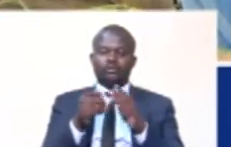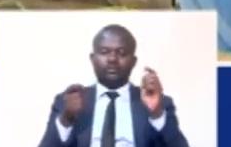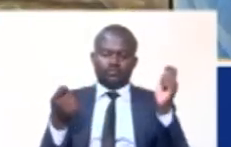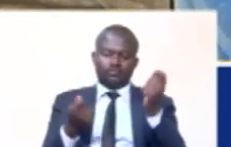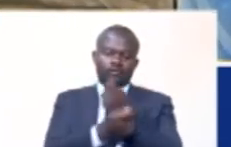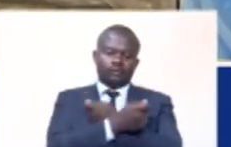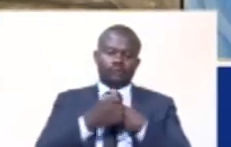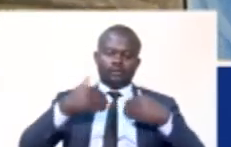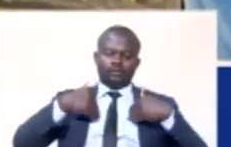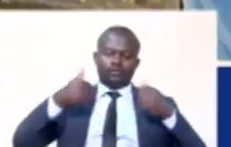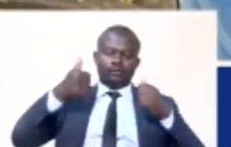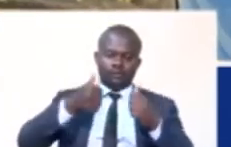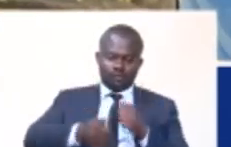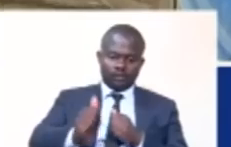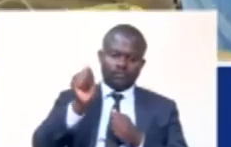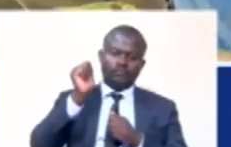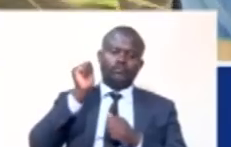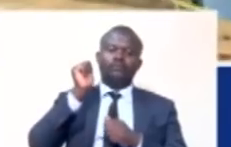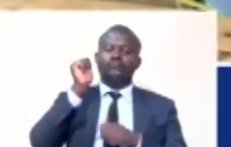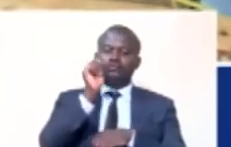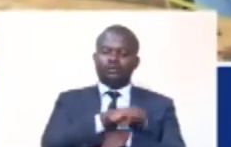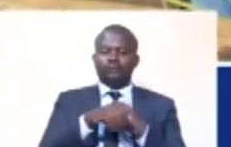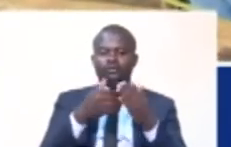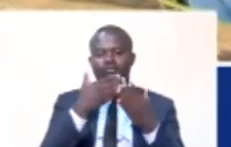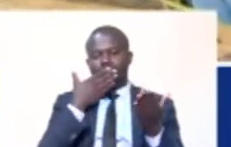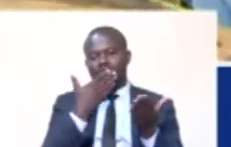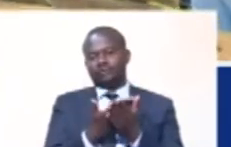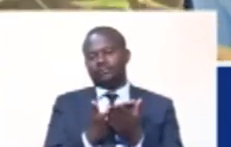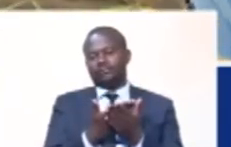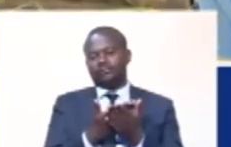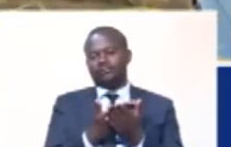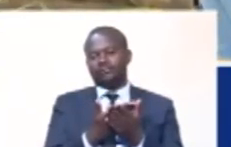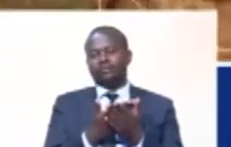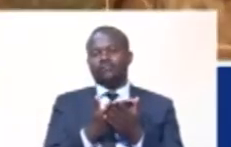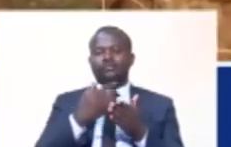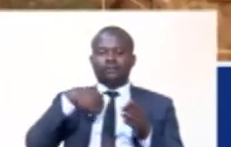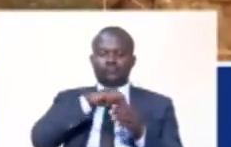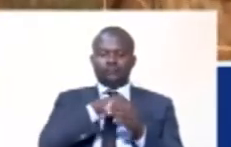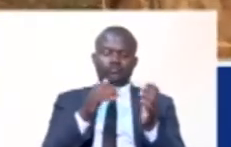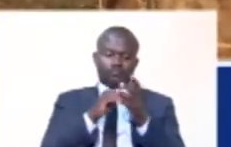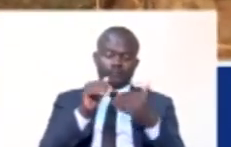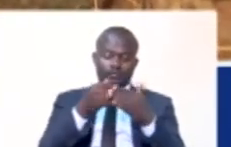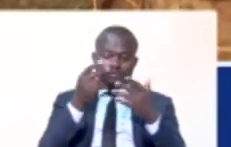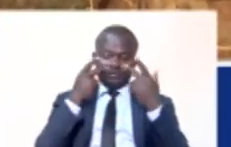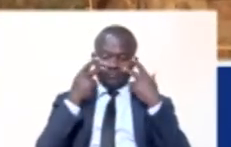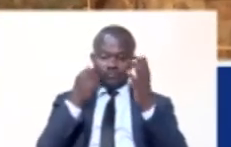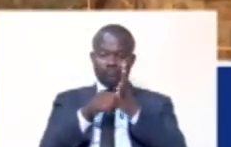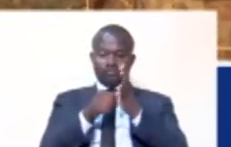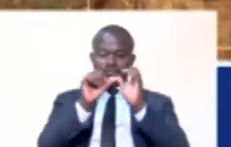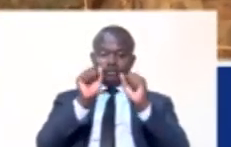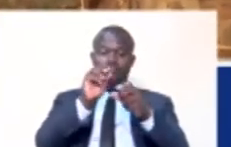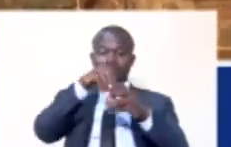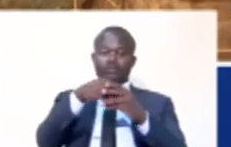byahinduye ubuzima bwabo burushaho kuba bwiza, tukareba ibibazo byaba